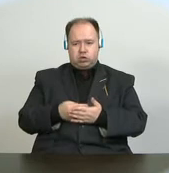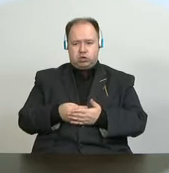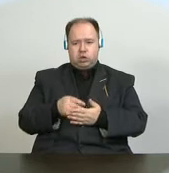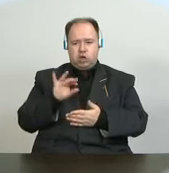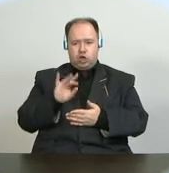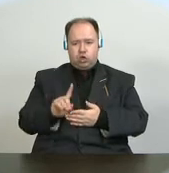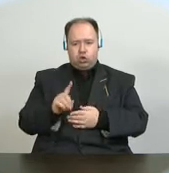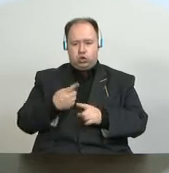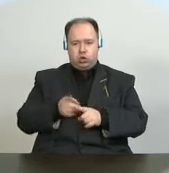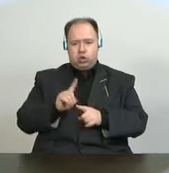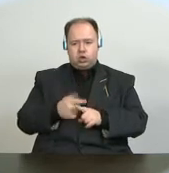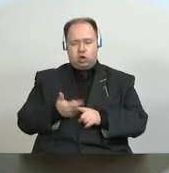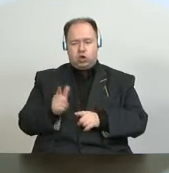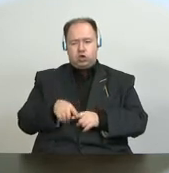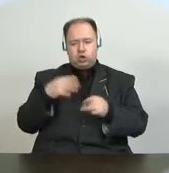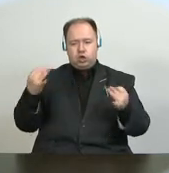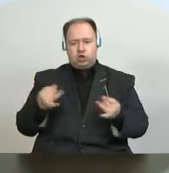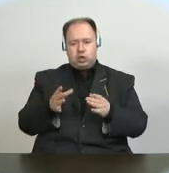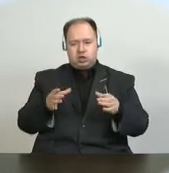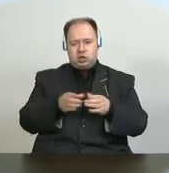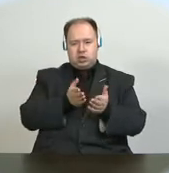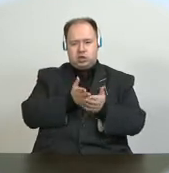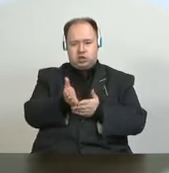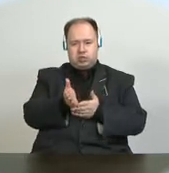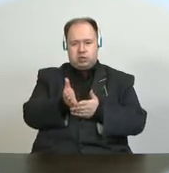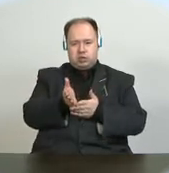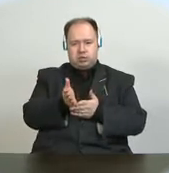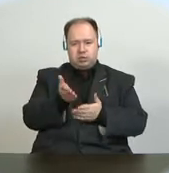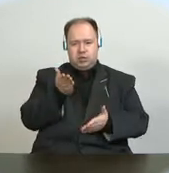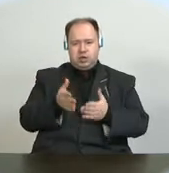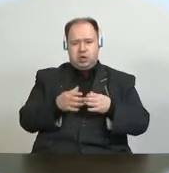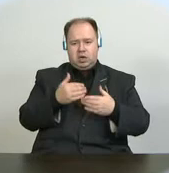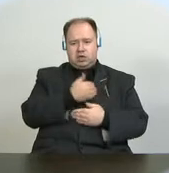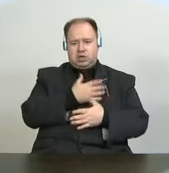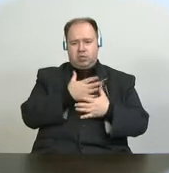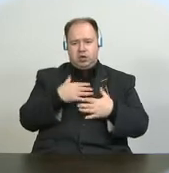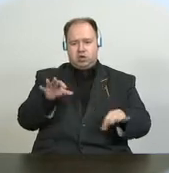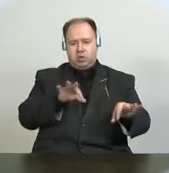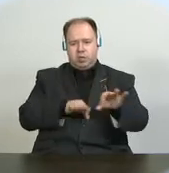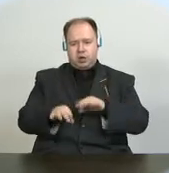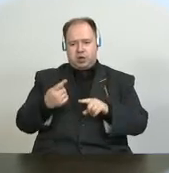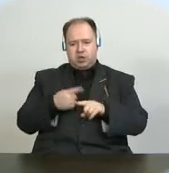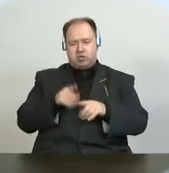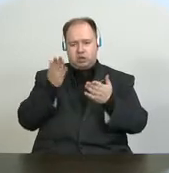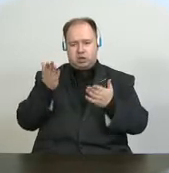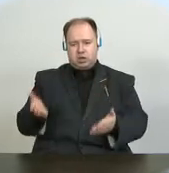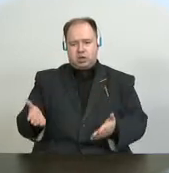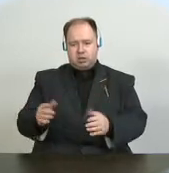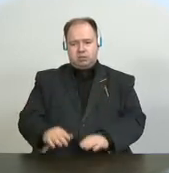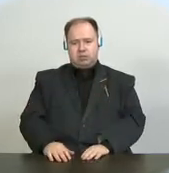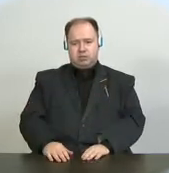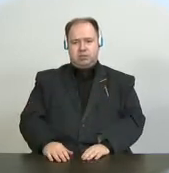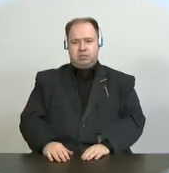интересный сегмент и вот если вы хотите большими проектами заниматься то вот это вот они такие